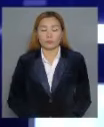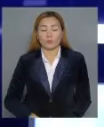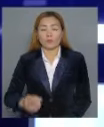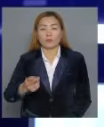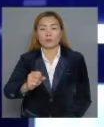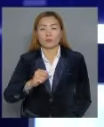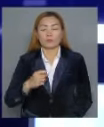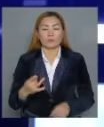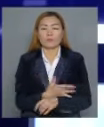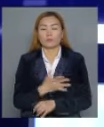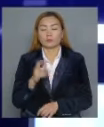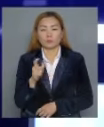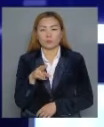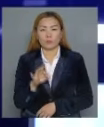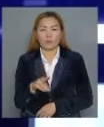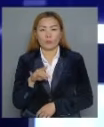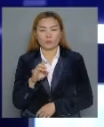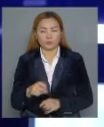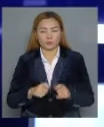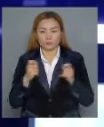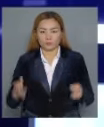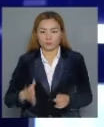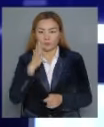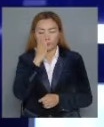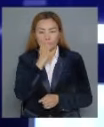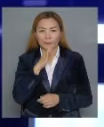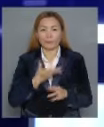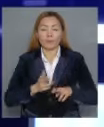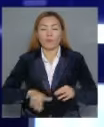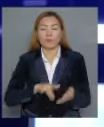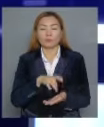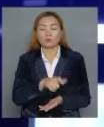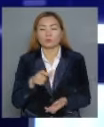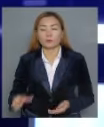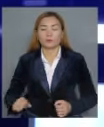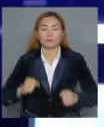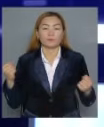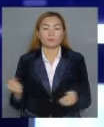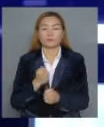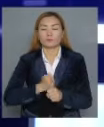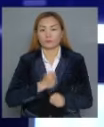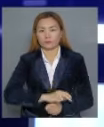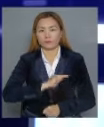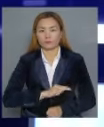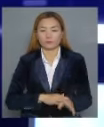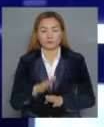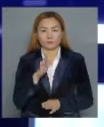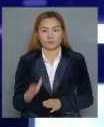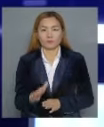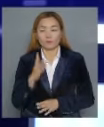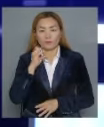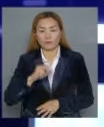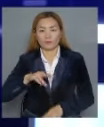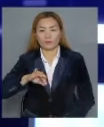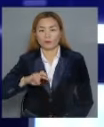Атырауда тұңғыш рет эко-пункт іске қосылмақ. Бұл жобаны еріктілер қала тұрғындары мен демеушілердің қолдауымен жүзеге асырған. Алмагүл